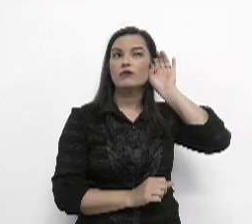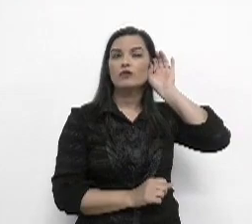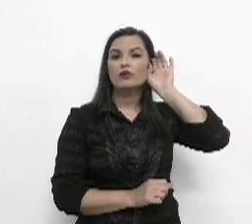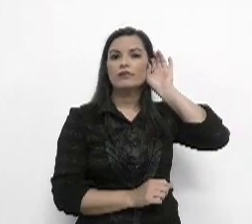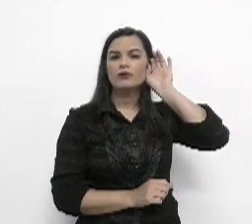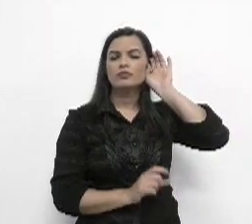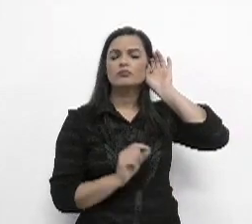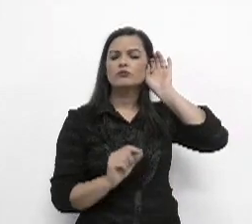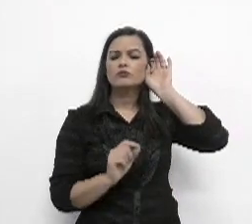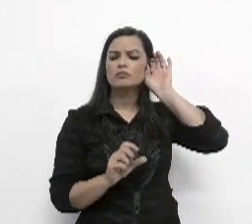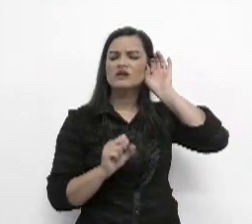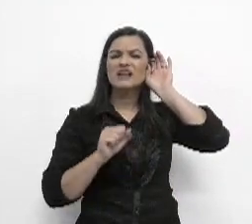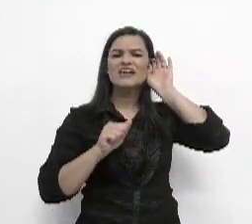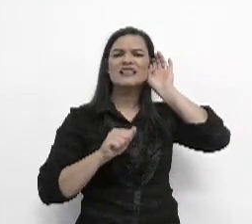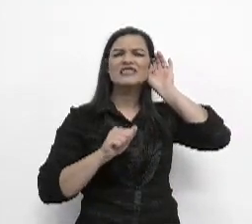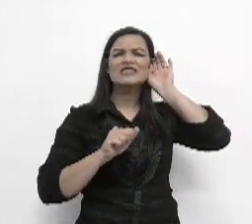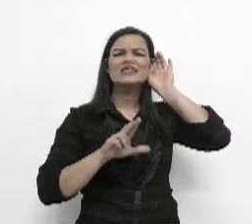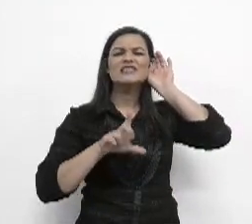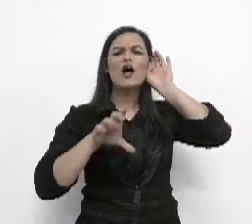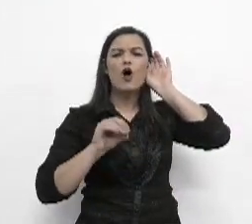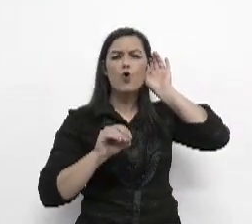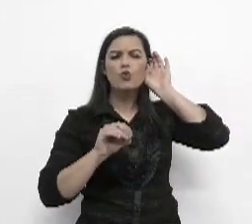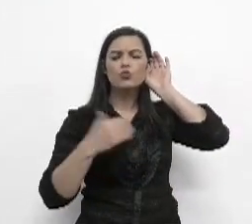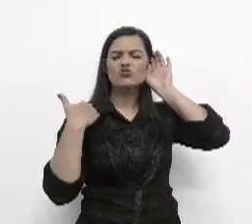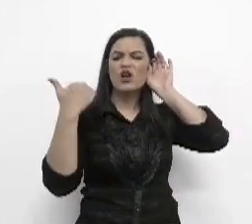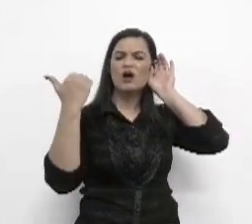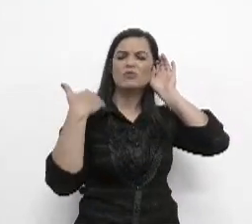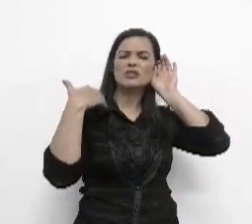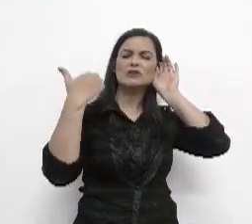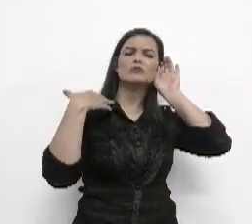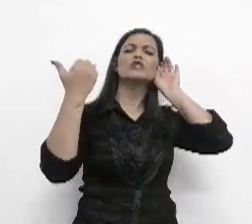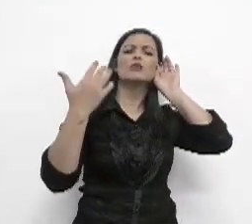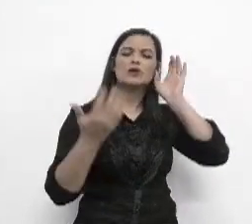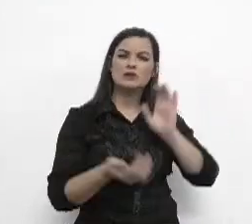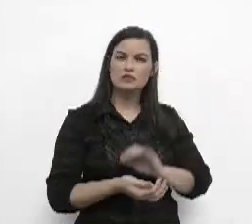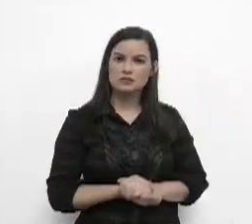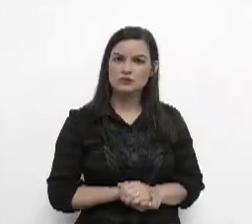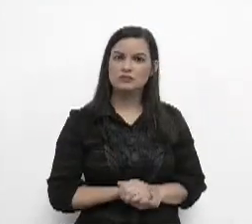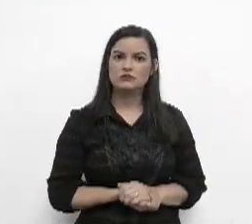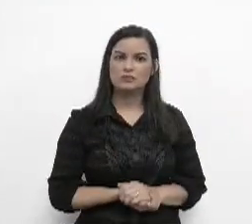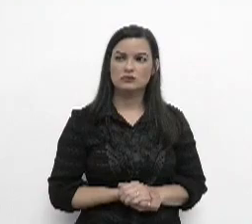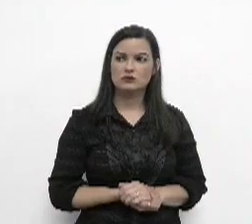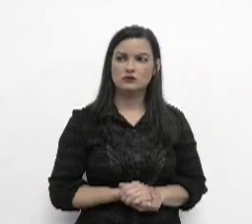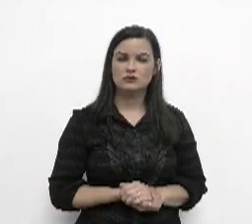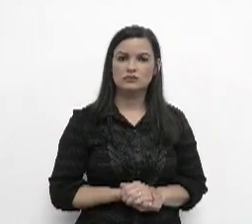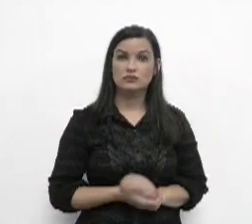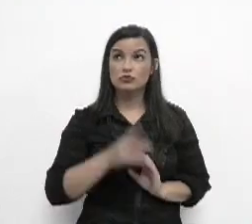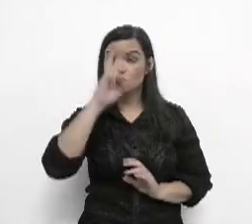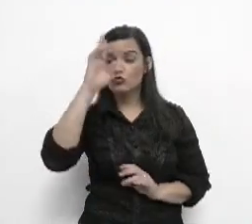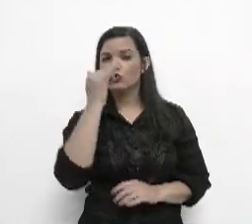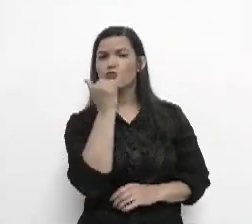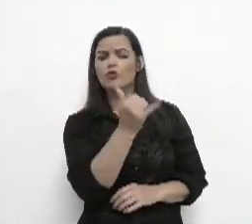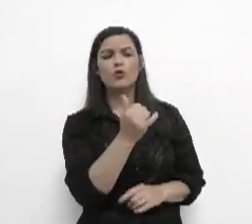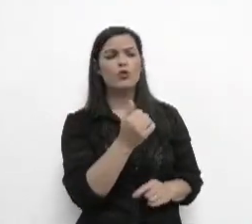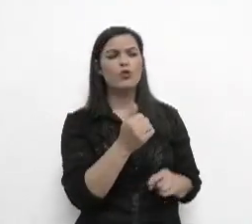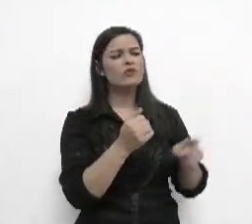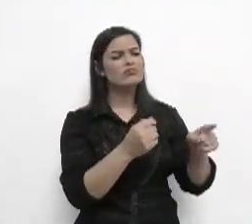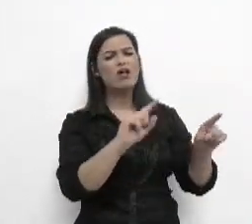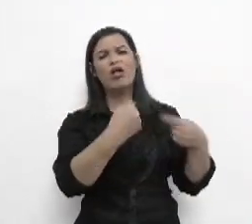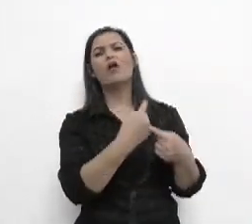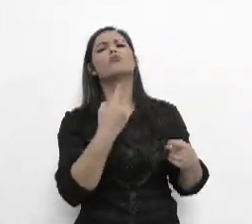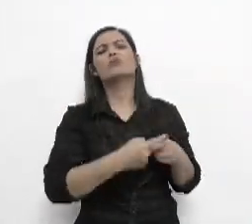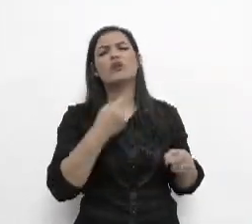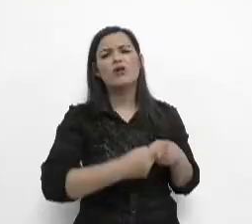불렀습니다. Diz: Saulo, Saulo, chamando esse homem. 왜 너는 나를 핍박하느냐고 주님이 O Senhor 말씀하셨습니다. diz a ele: por que você me